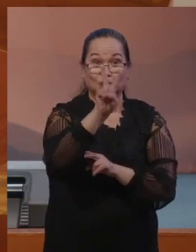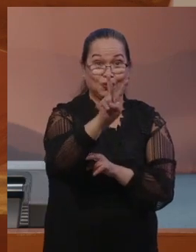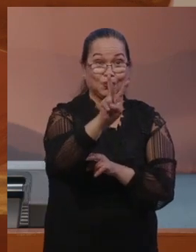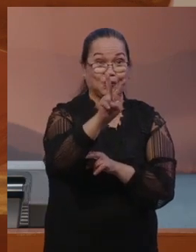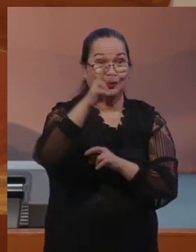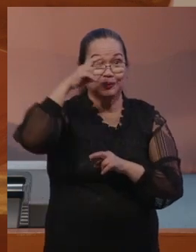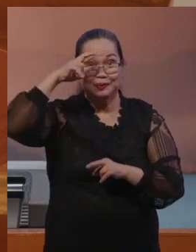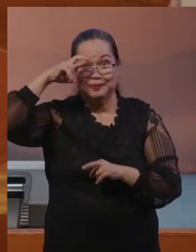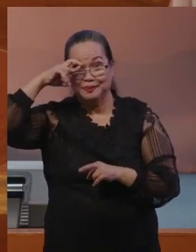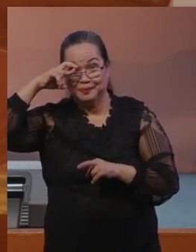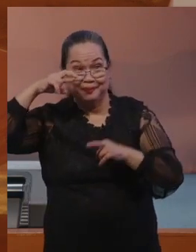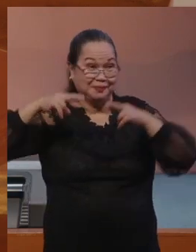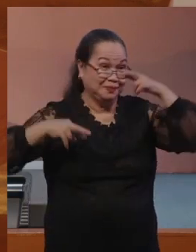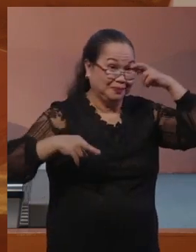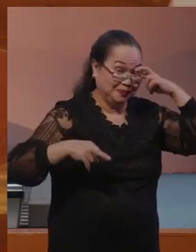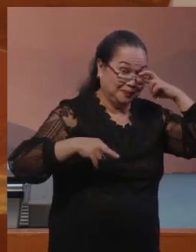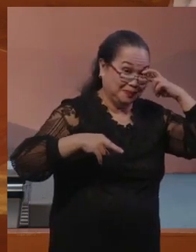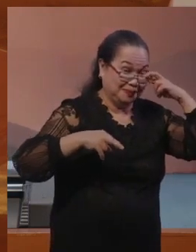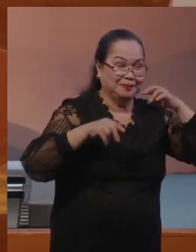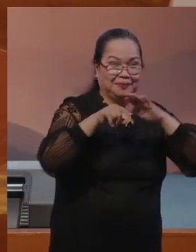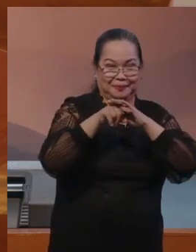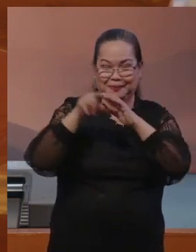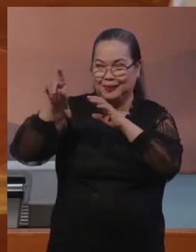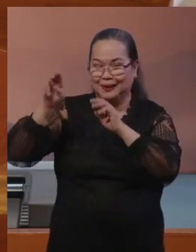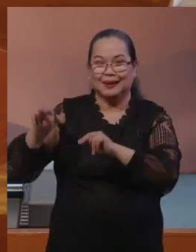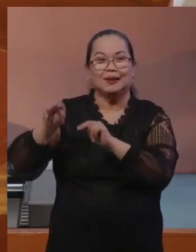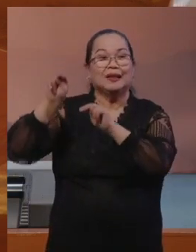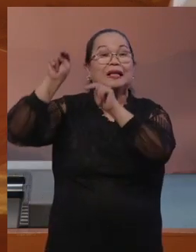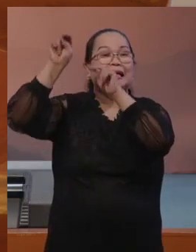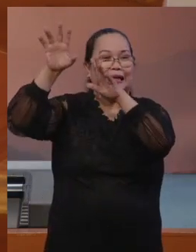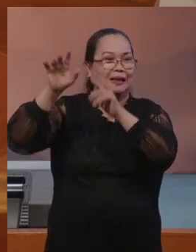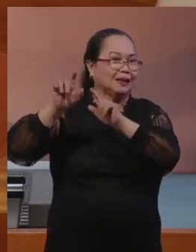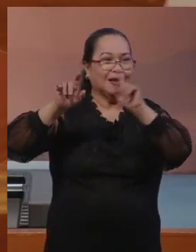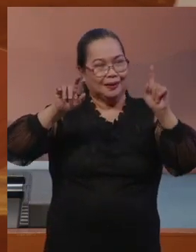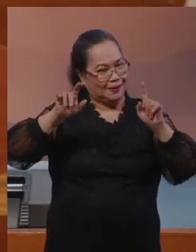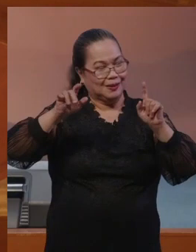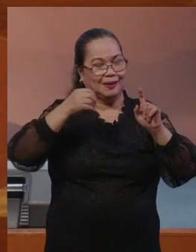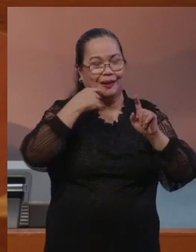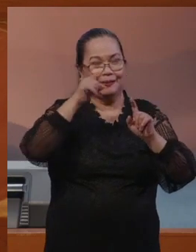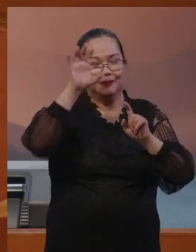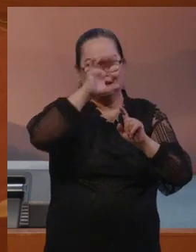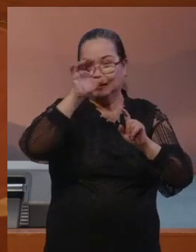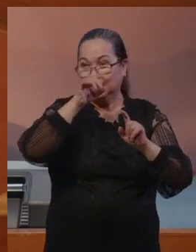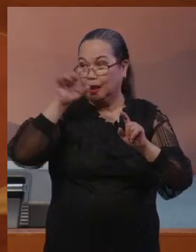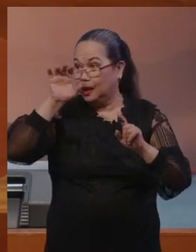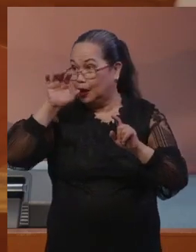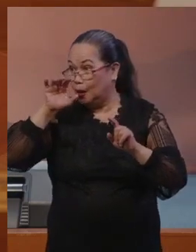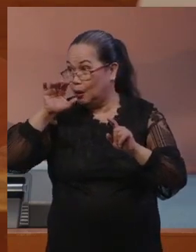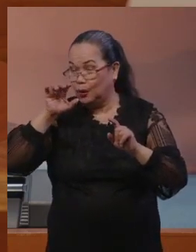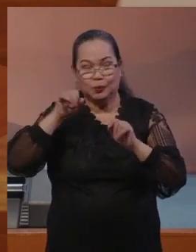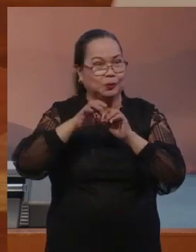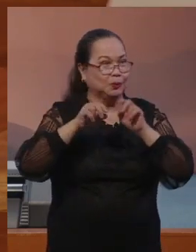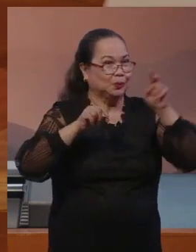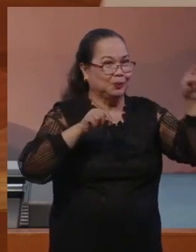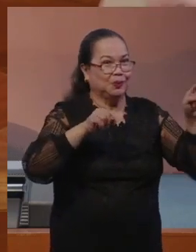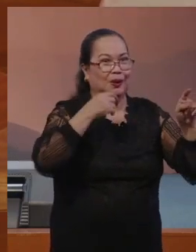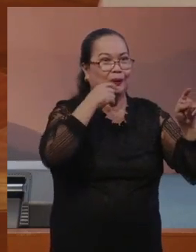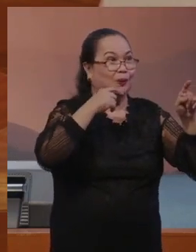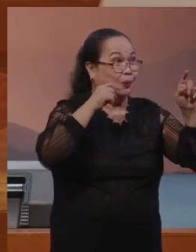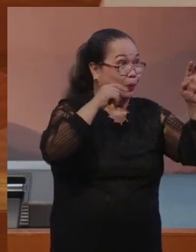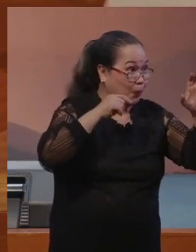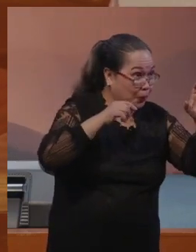they departed and went into the hills sa kabilang side. Dito sila hinahanap, dito sila pinapunta ni